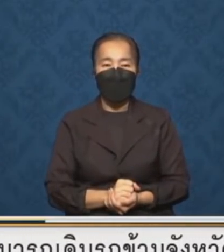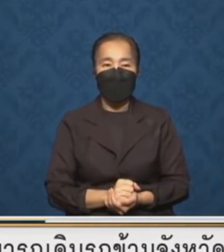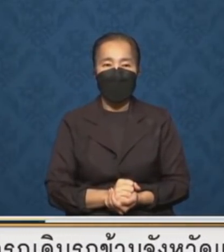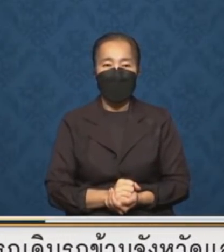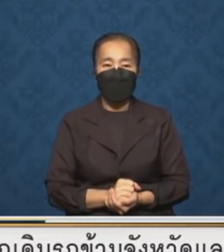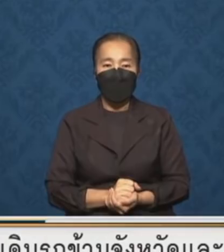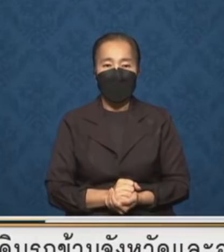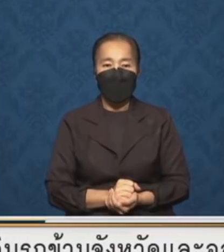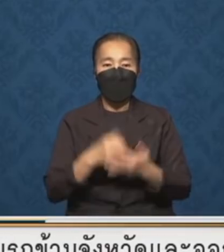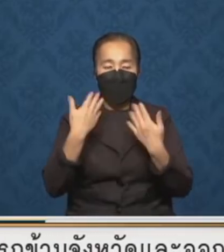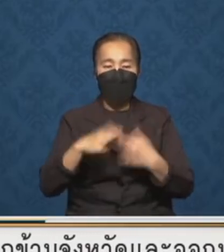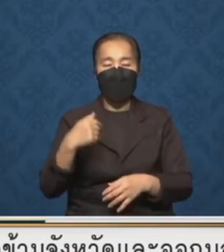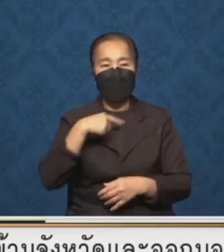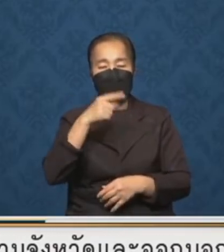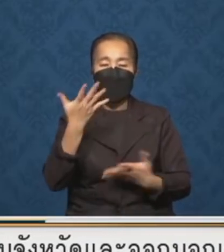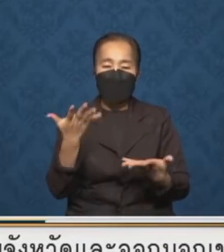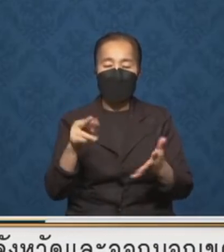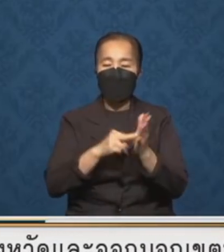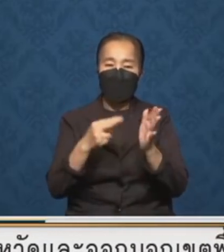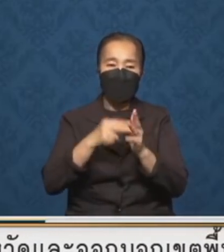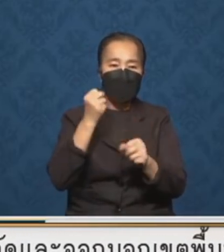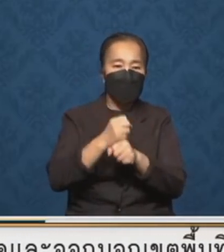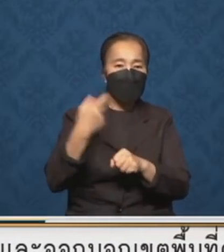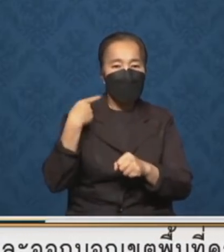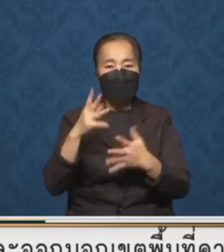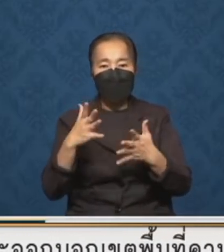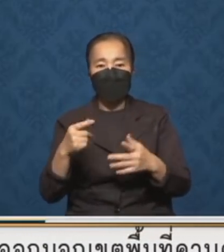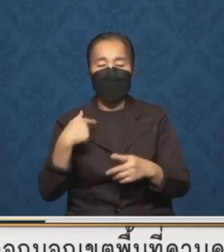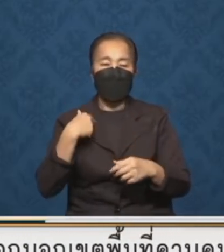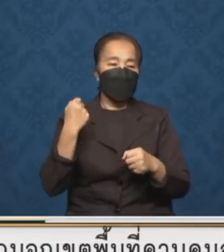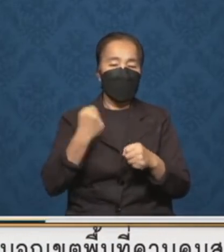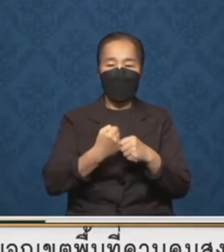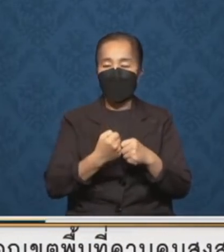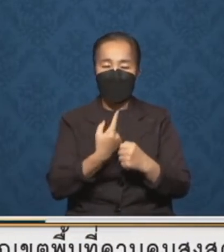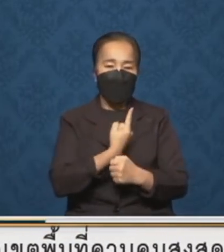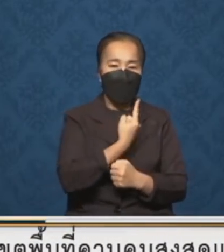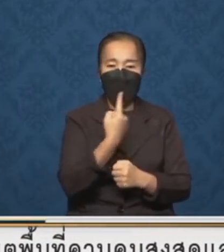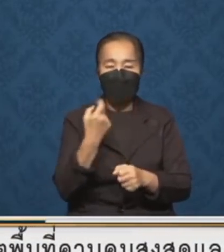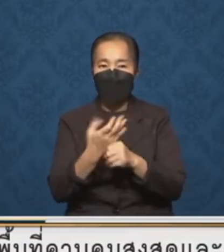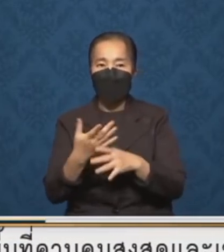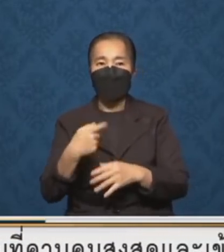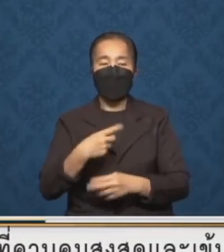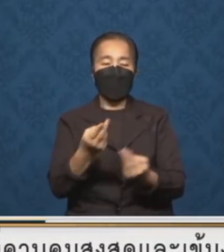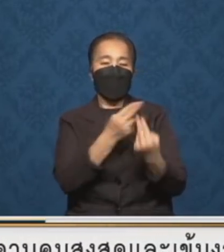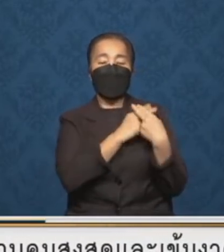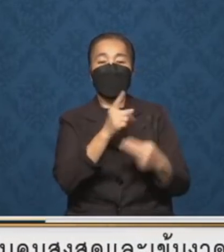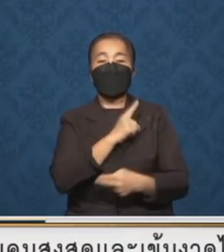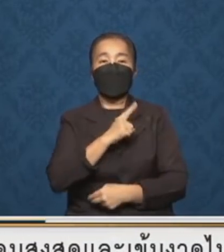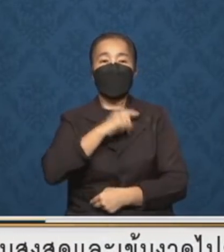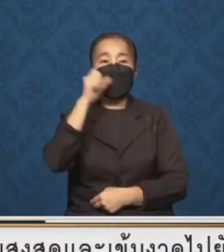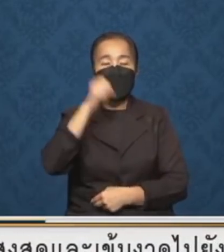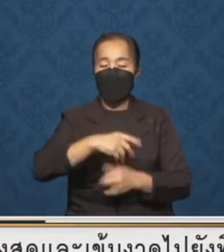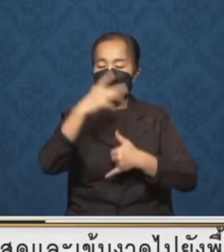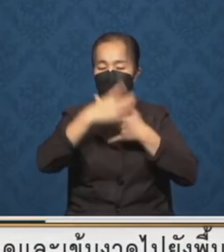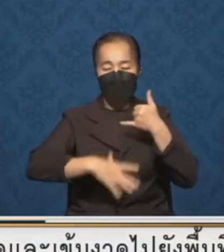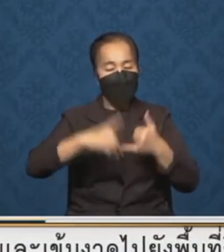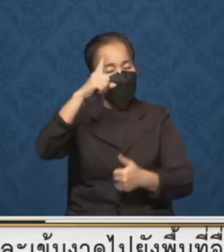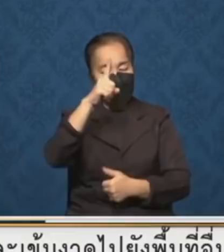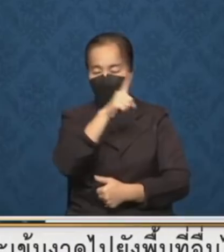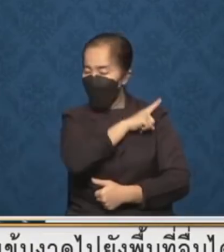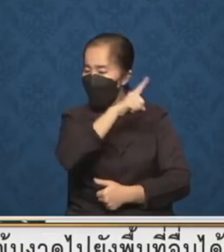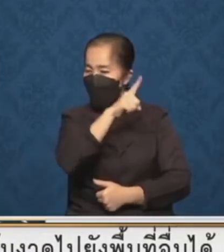เนื้อก็ไม่ได้กินหนังก็ไม่ได้รองนั่งครับหัวเดียวกับเทียมรีบเพราะท่านจะต้องรับผิดชอบเรื่องนี้แต่เพียงผู้เดียวครับ